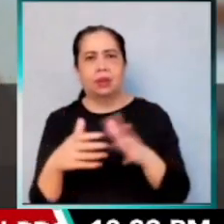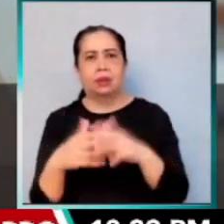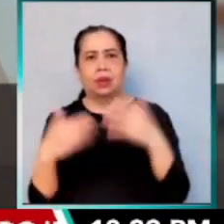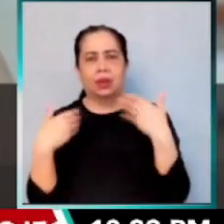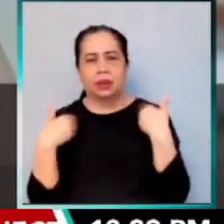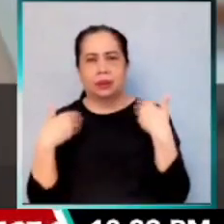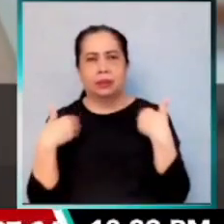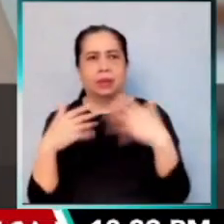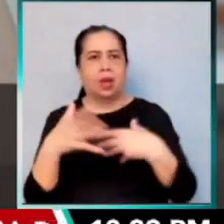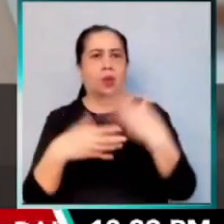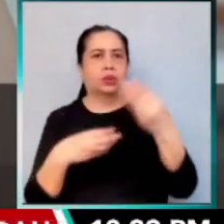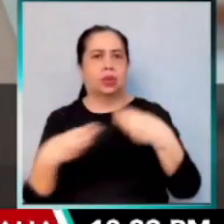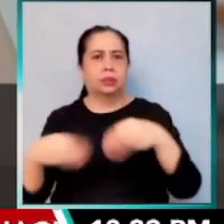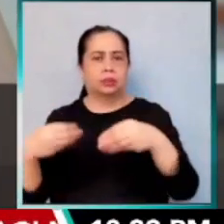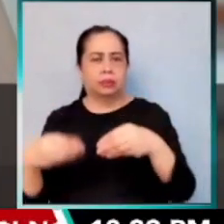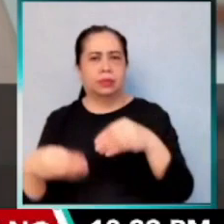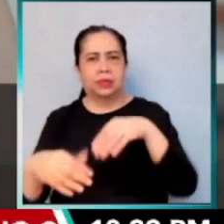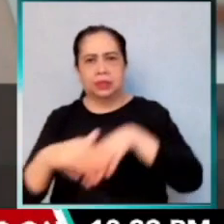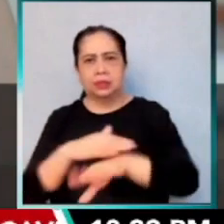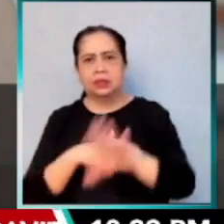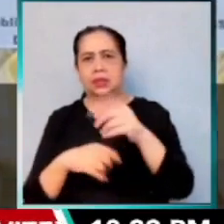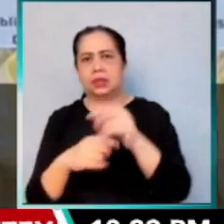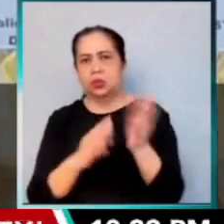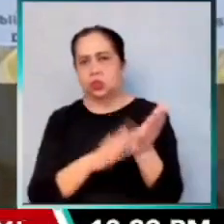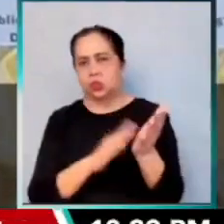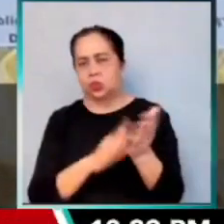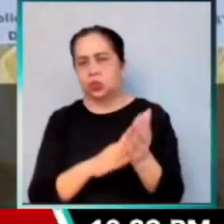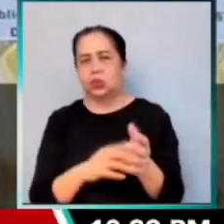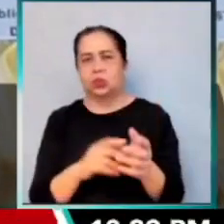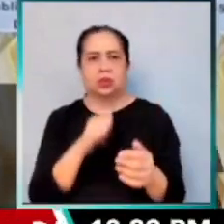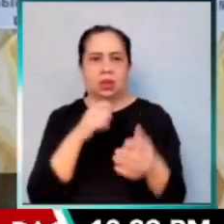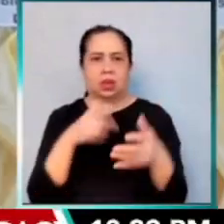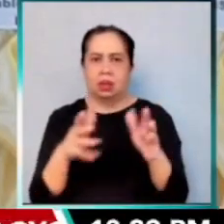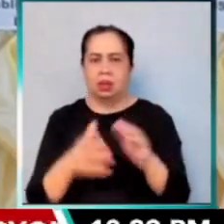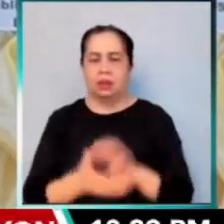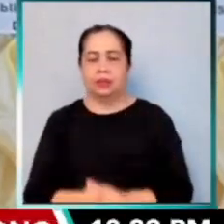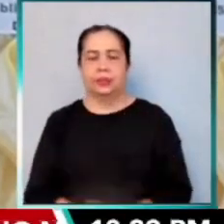outside vendors na pumapasok sa ating mga paaralan. Mark Salazar, GMA News.